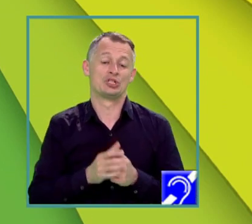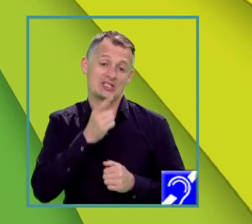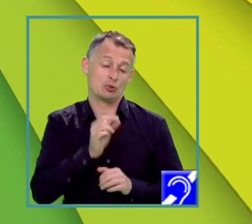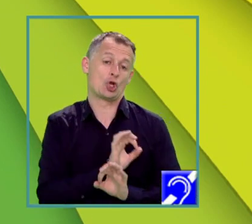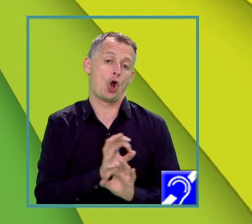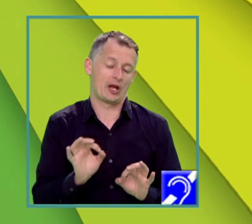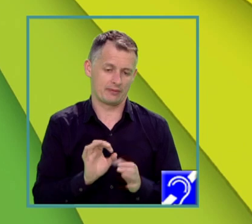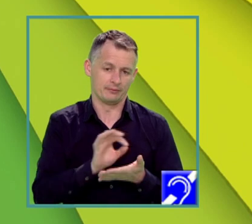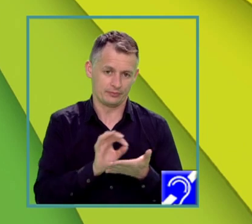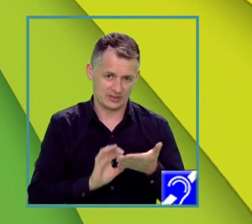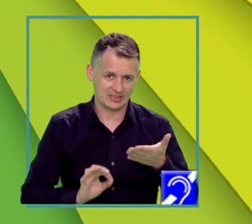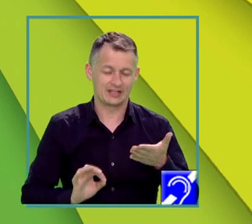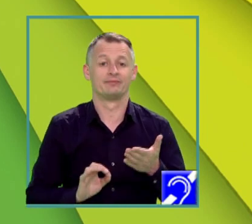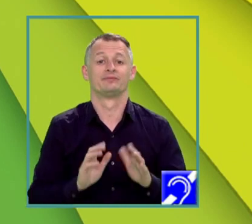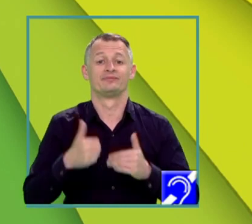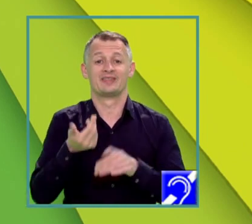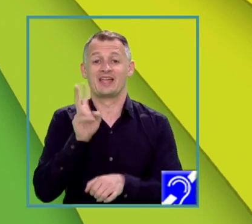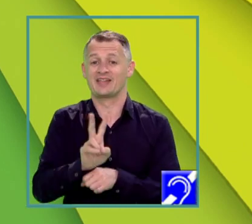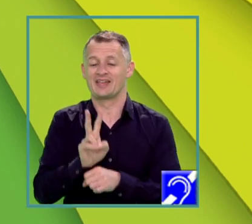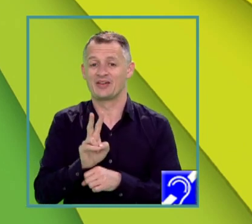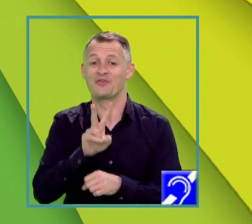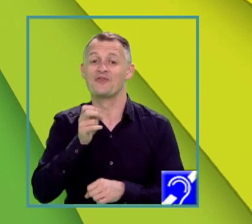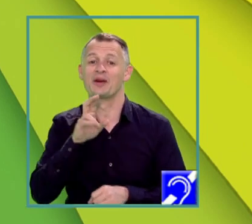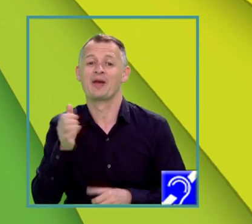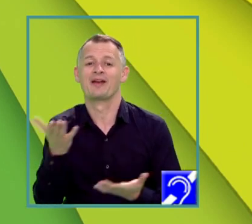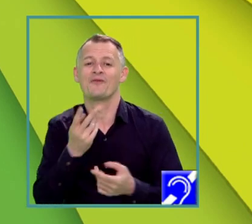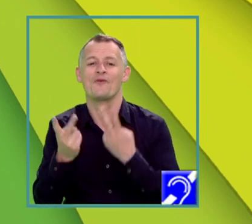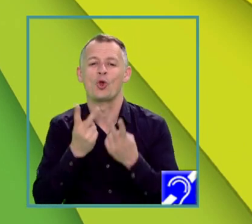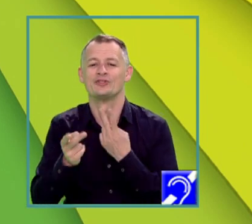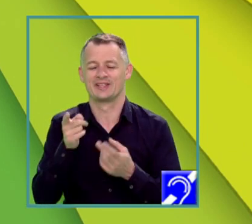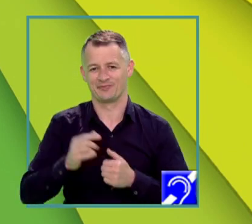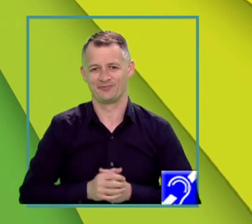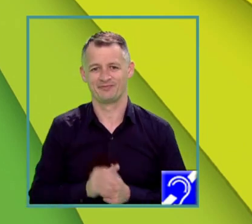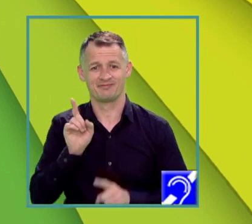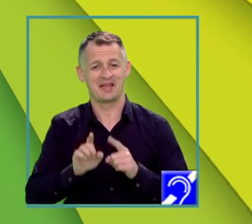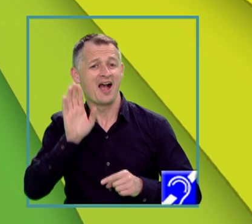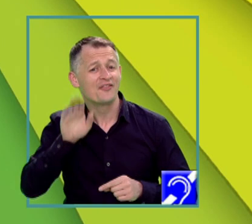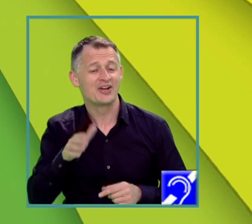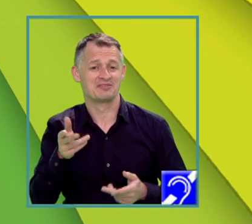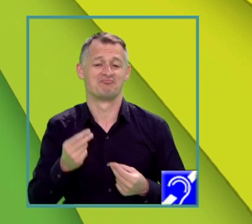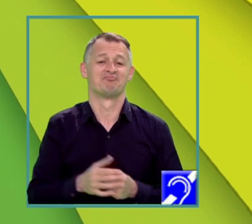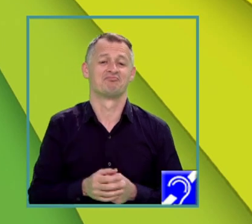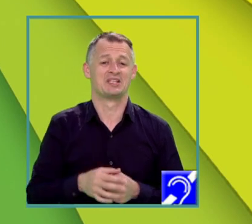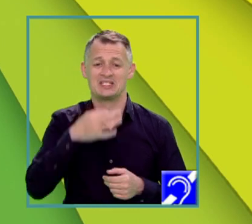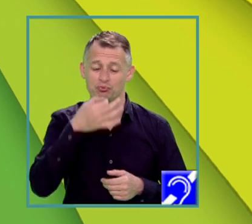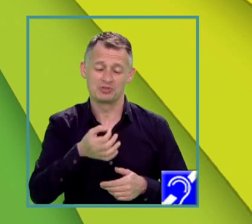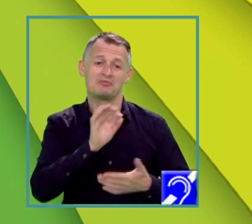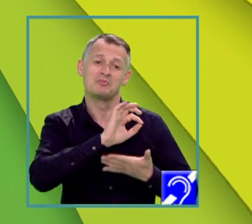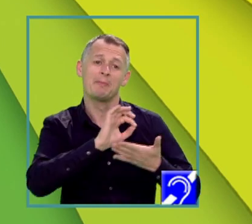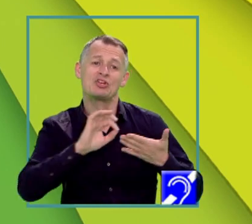cât mai corectă acordați atenție verbelor care sunt folosite dragii mei dacă aveți de exemplu Precizați